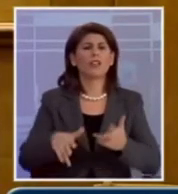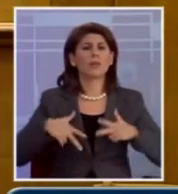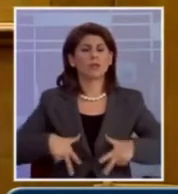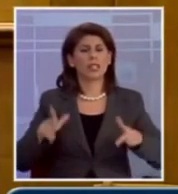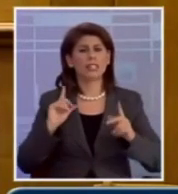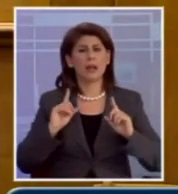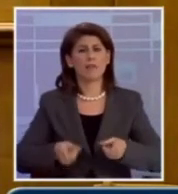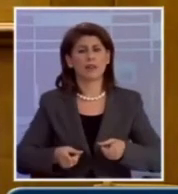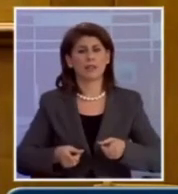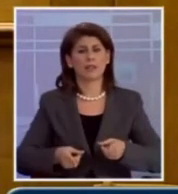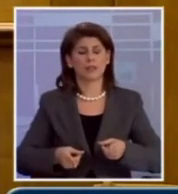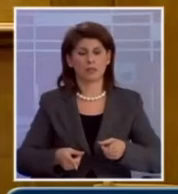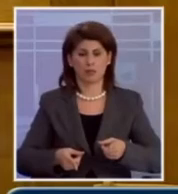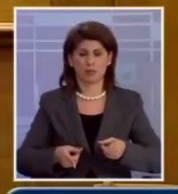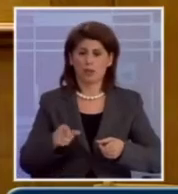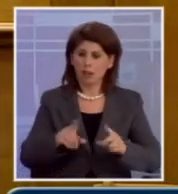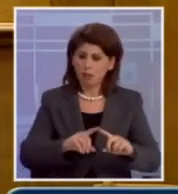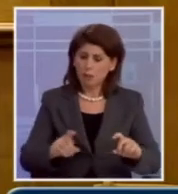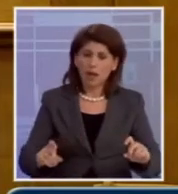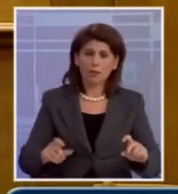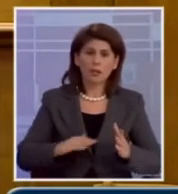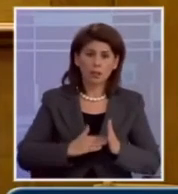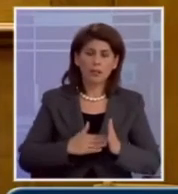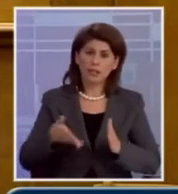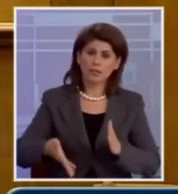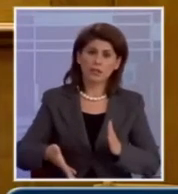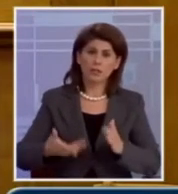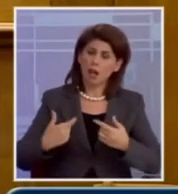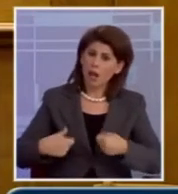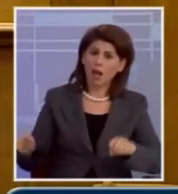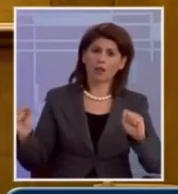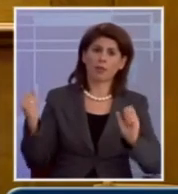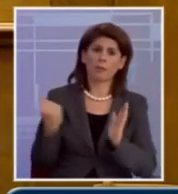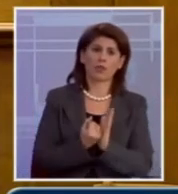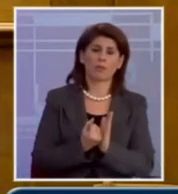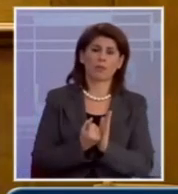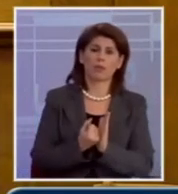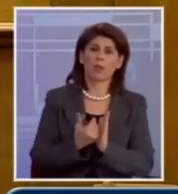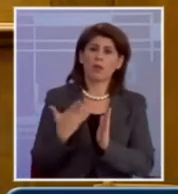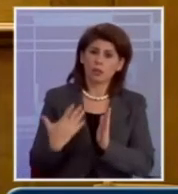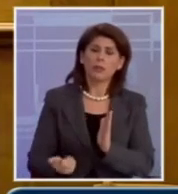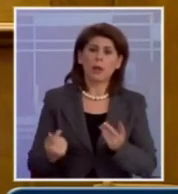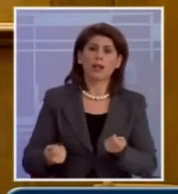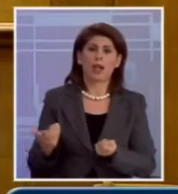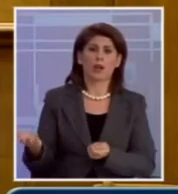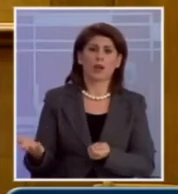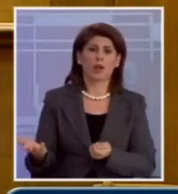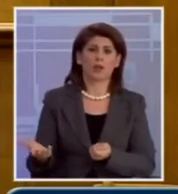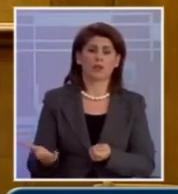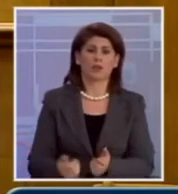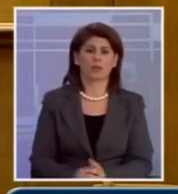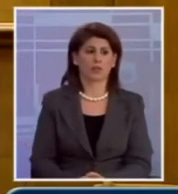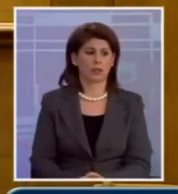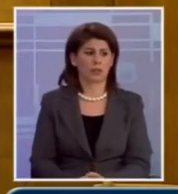αποφάσεις. Για πράγματα που οι υπηρεσίες σήμερα αρνούνται να πιστοποιήσουν ότι υπάρχει έργο.